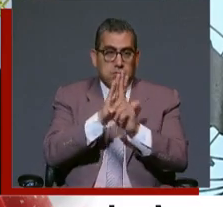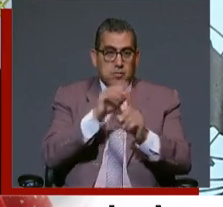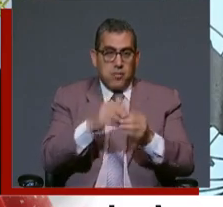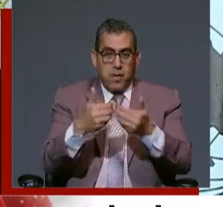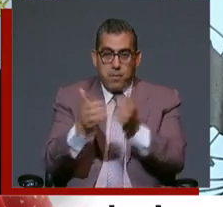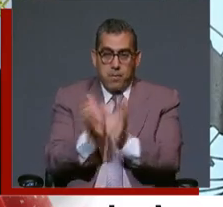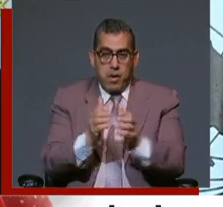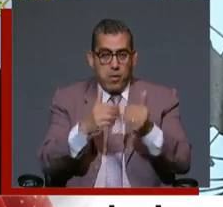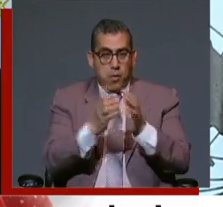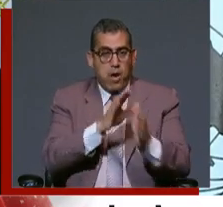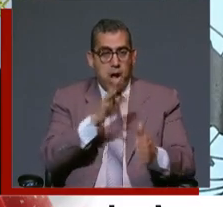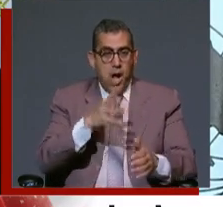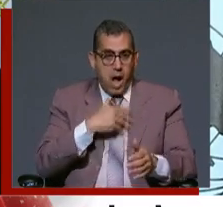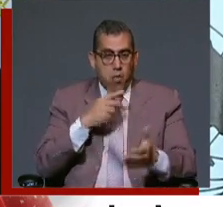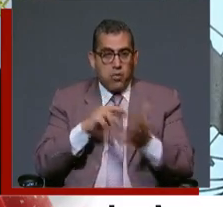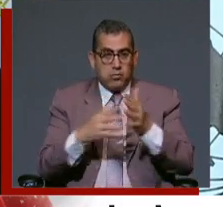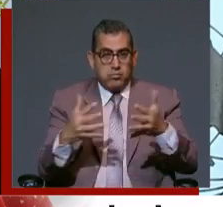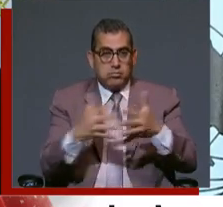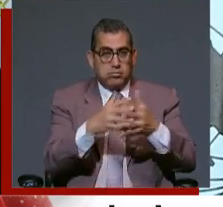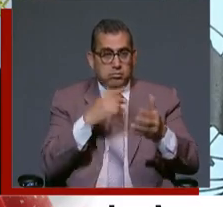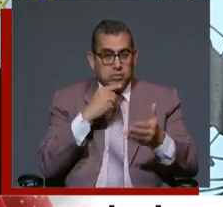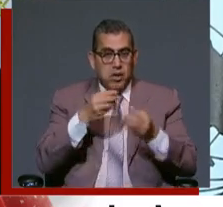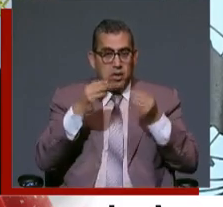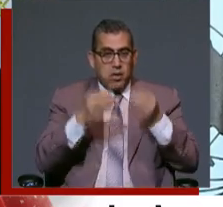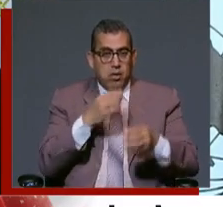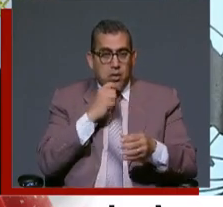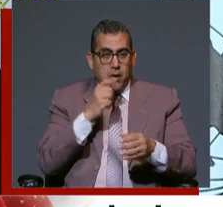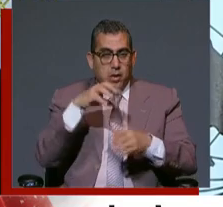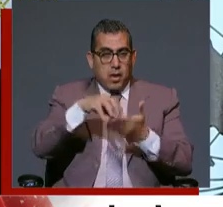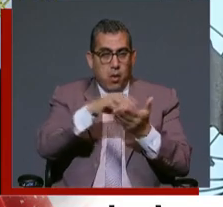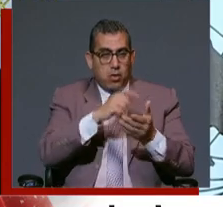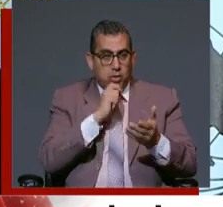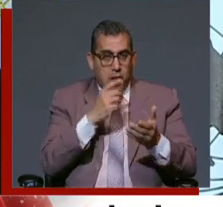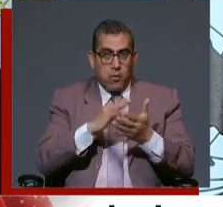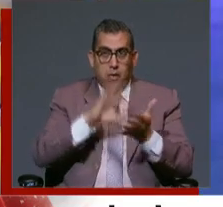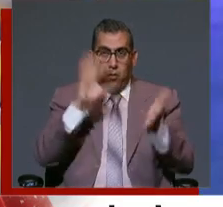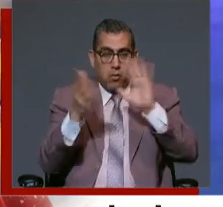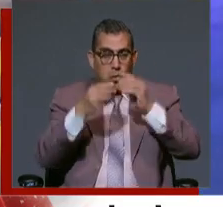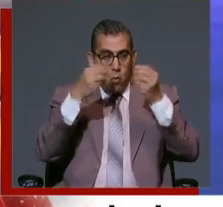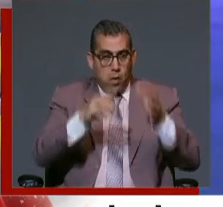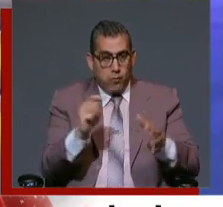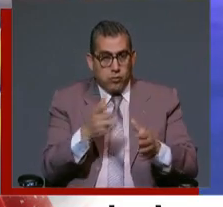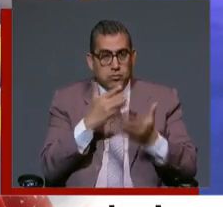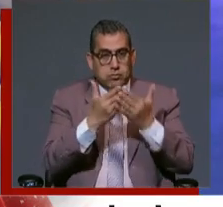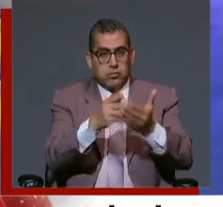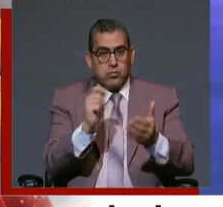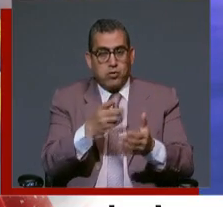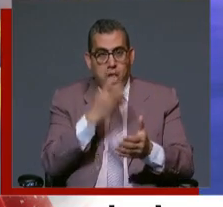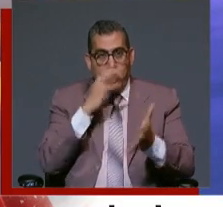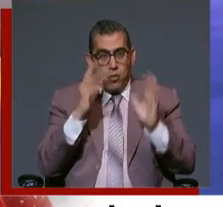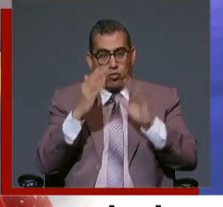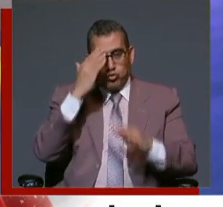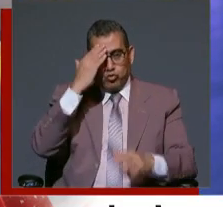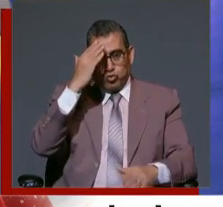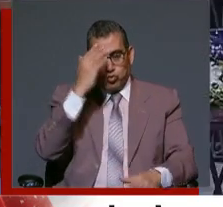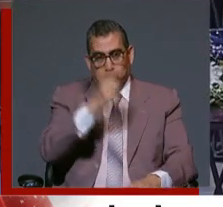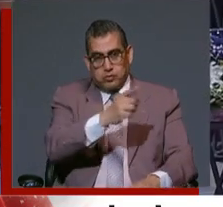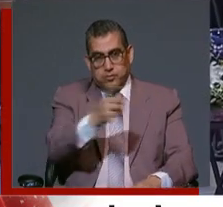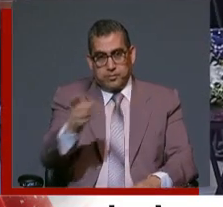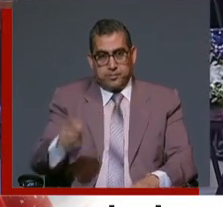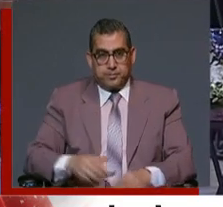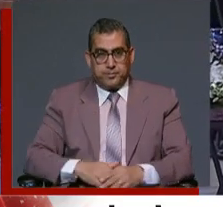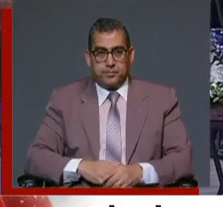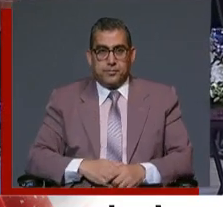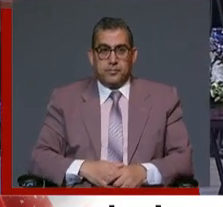للمجموعات الأكثر تعرضا وهشاشة أمام التقلبات المناخية. وشكرا لكم على حسن